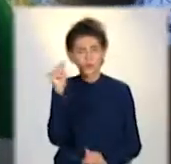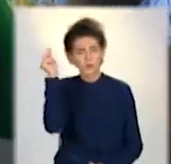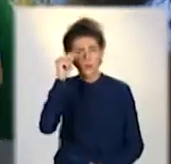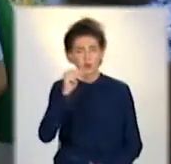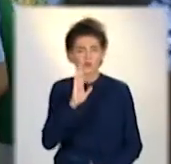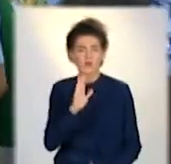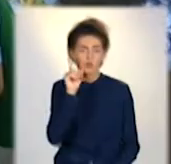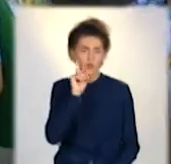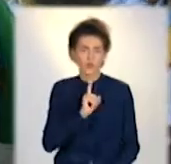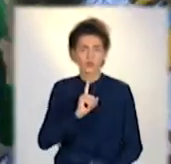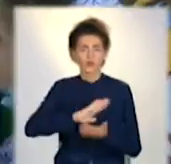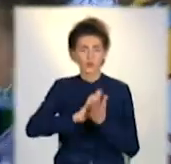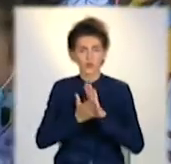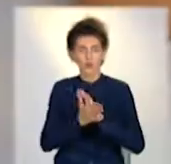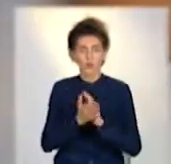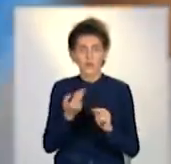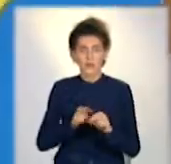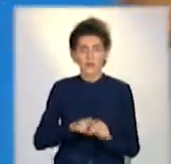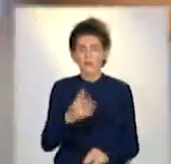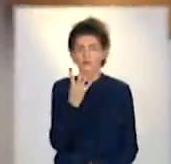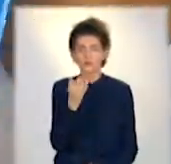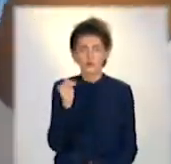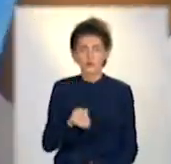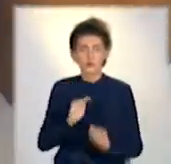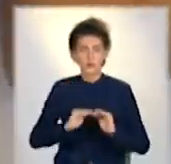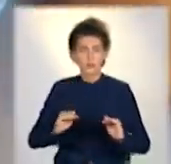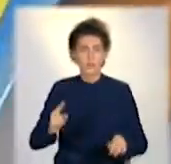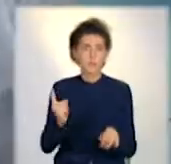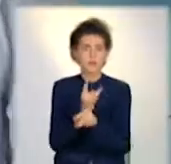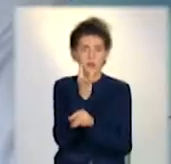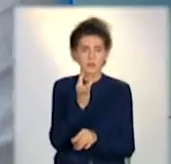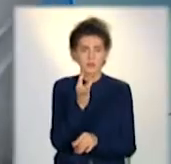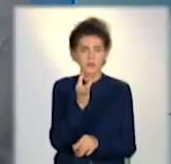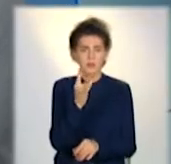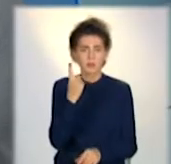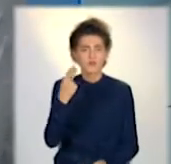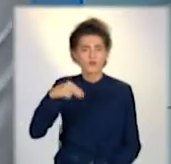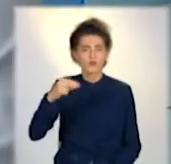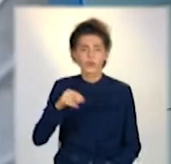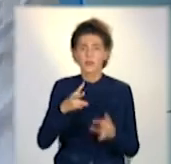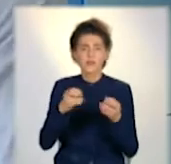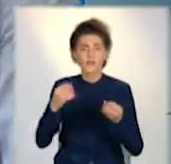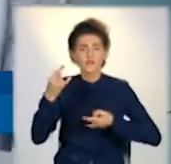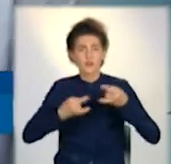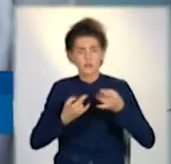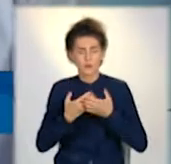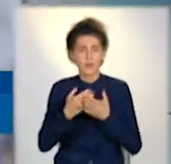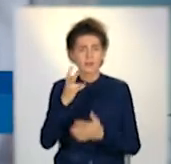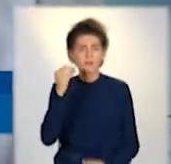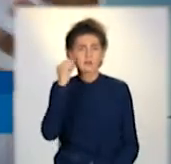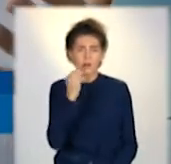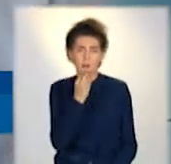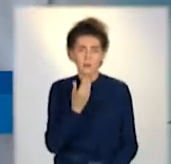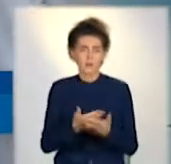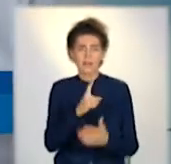умовах. Для 4000 детей сегодня прозвучал первый звонок не с экрана телевизора, не по скайпу, не по зуму, а